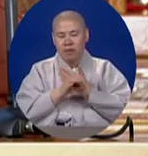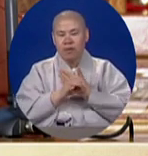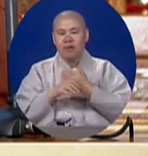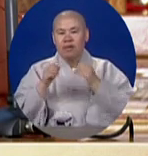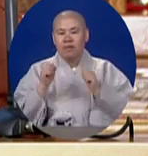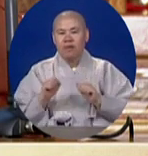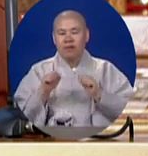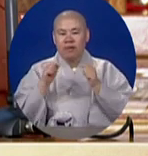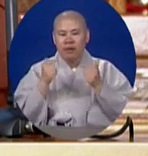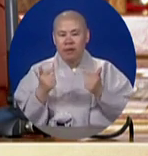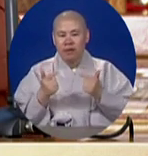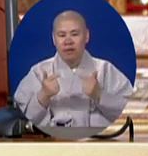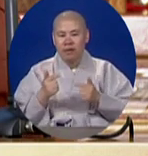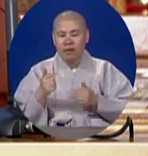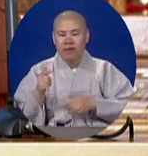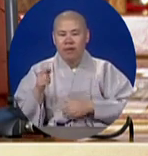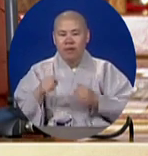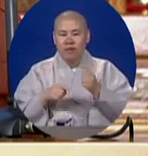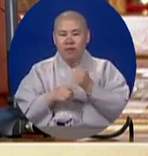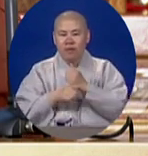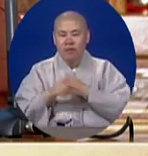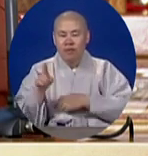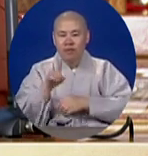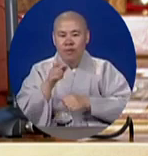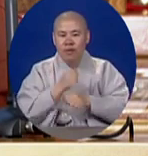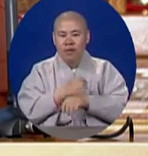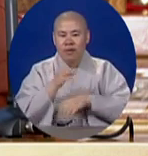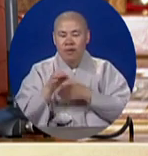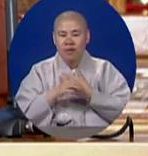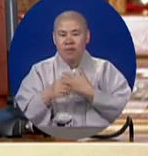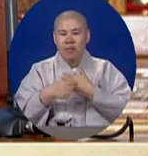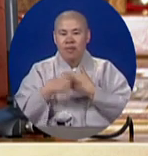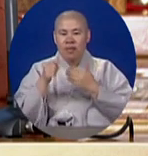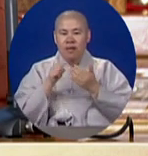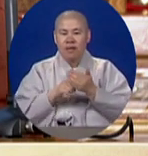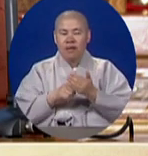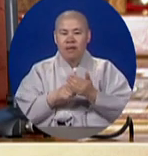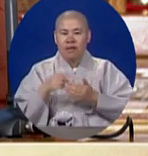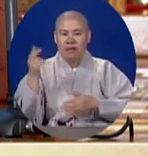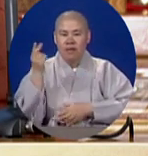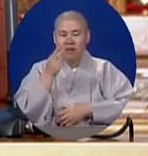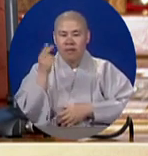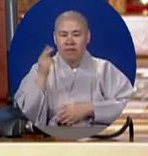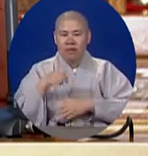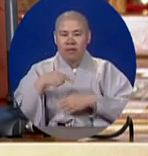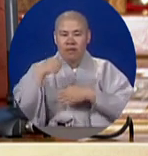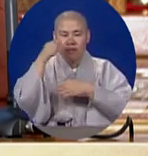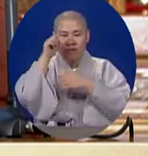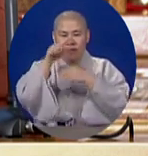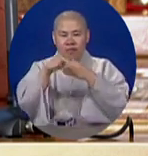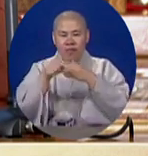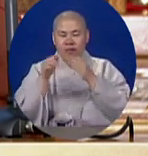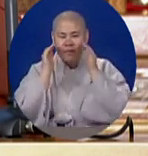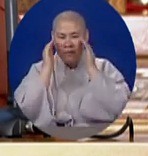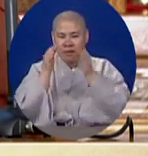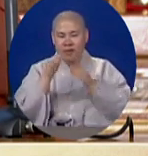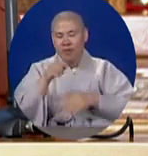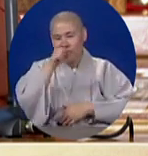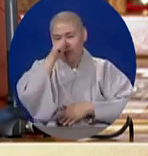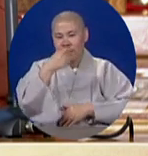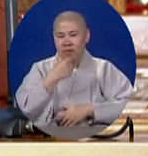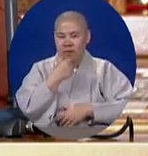아니다. 그게 무슨 소린가 하면 이 마음이 자꾸 밖으로 향해서 뭘